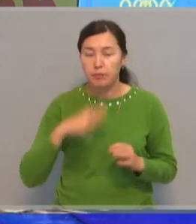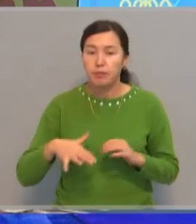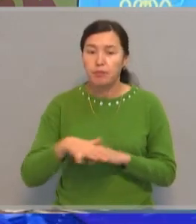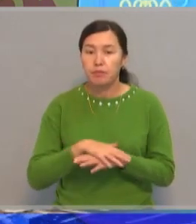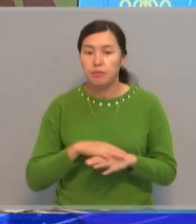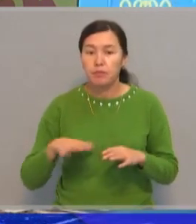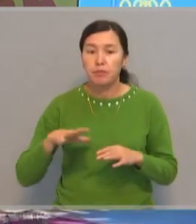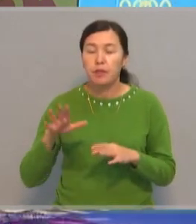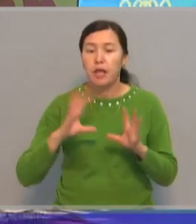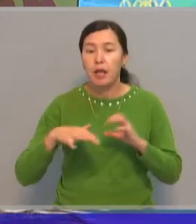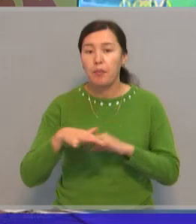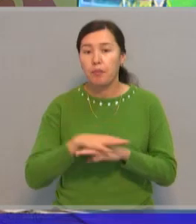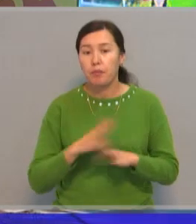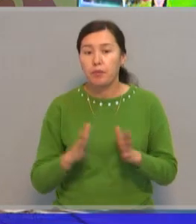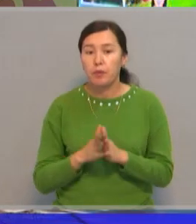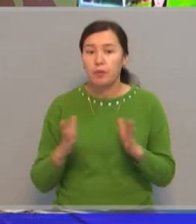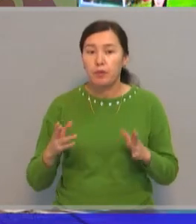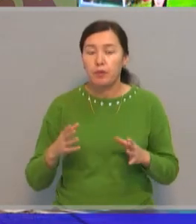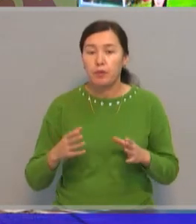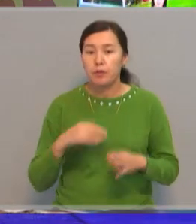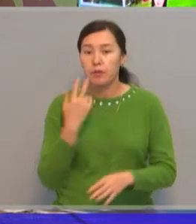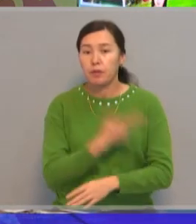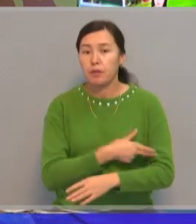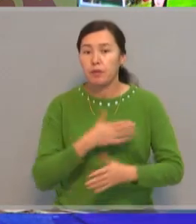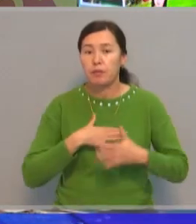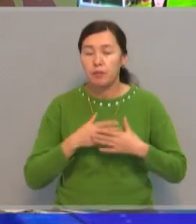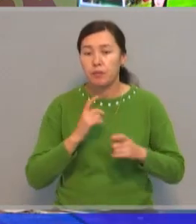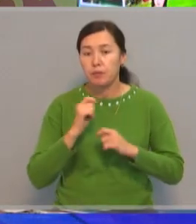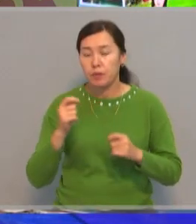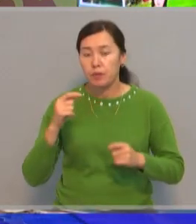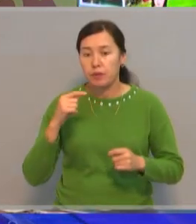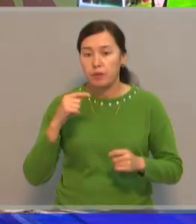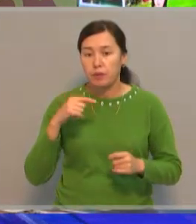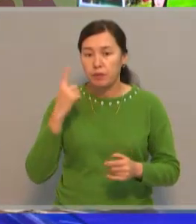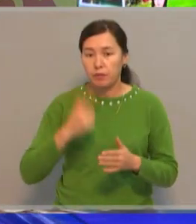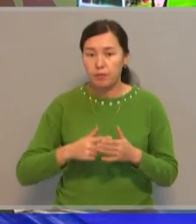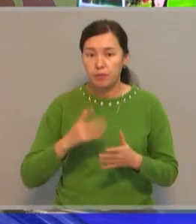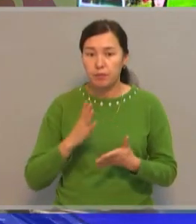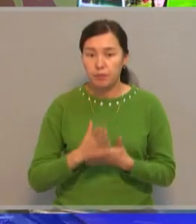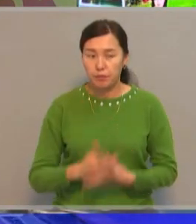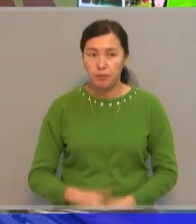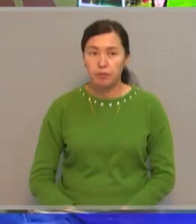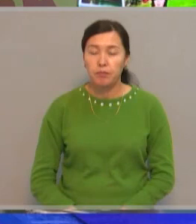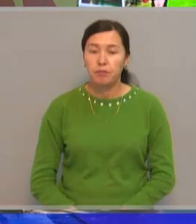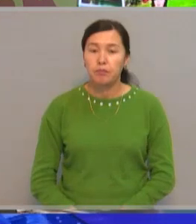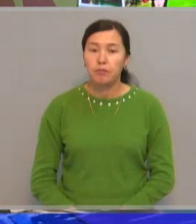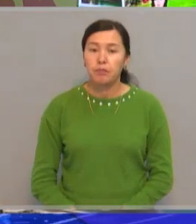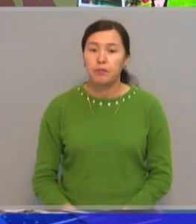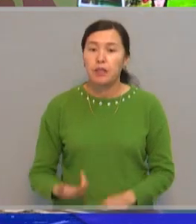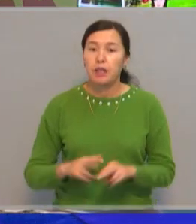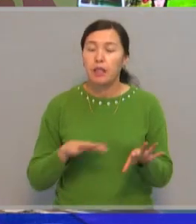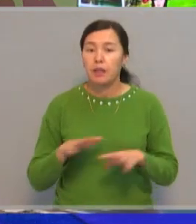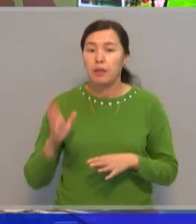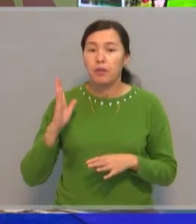Қазақстандықтарға және де барлық әлемге үлкен күш-жігер, мотивация сыйлайды деген сенімдемін. Осы кештен